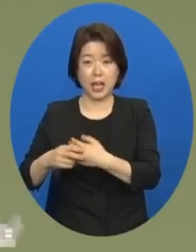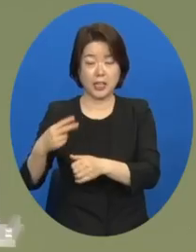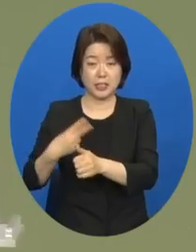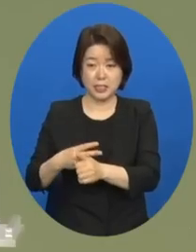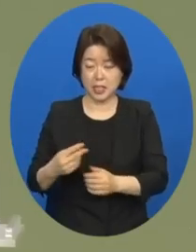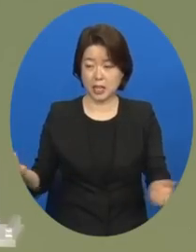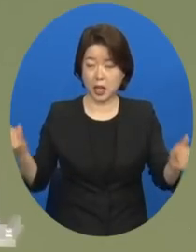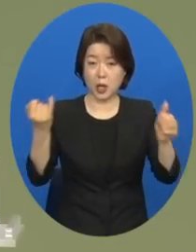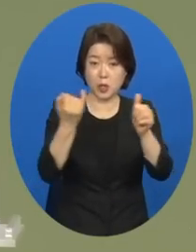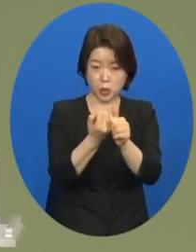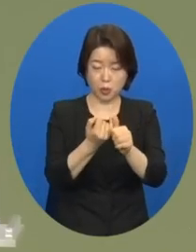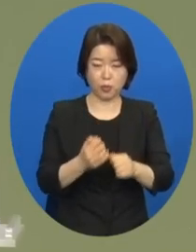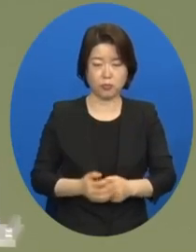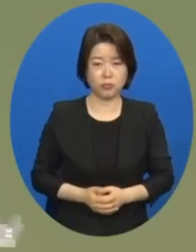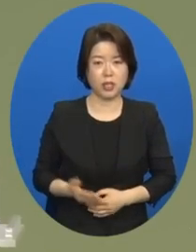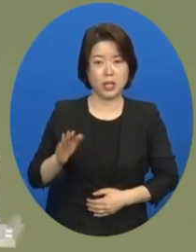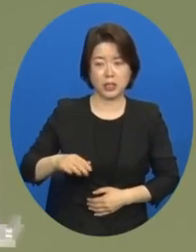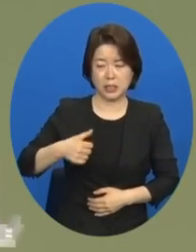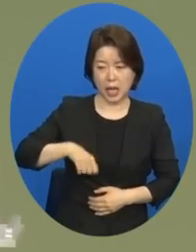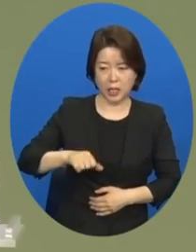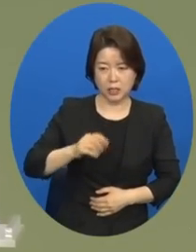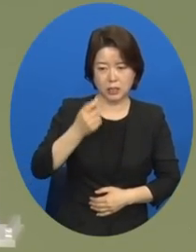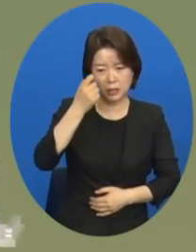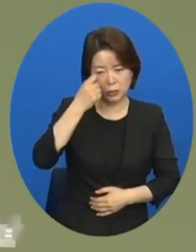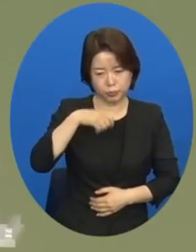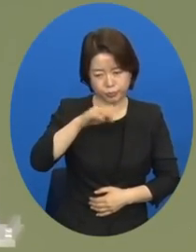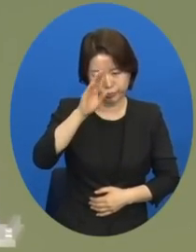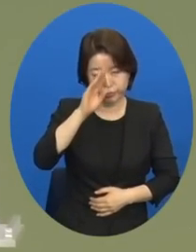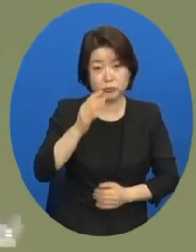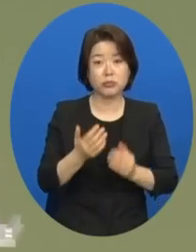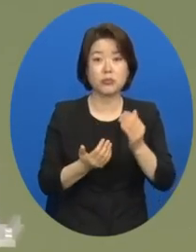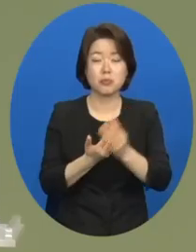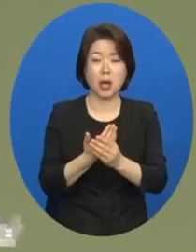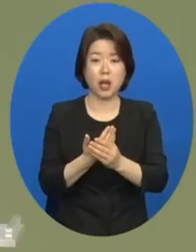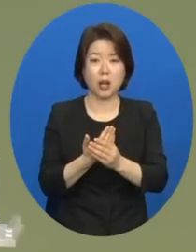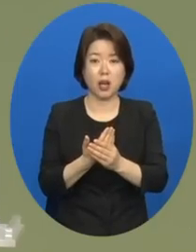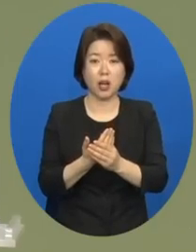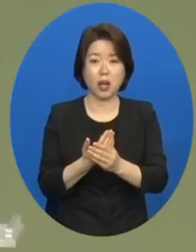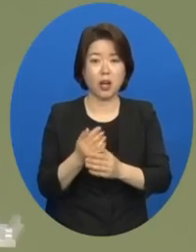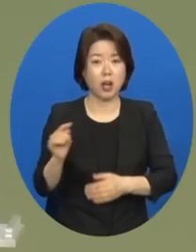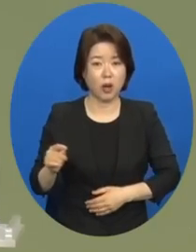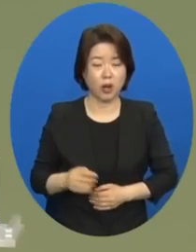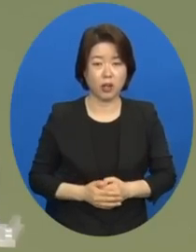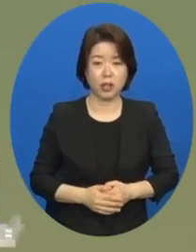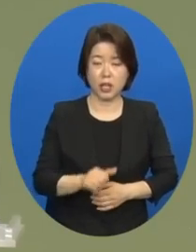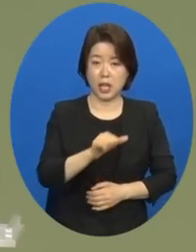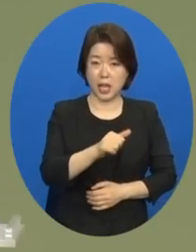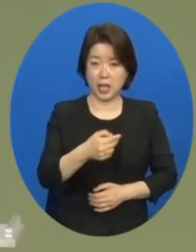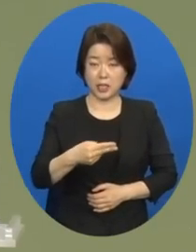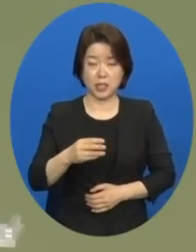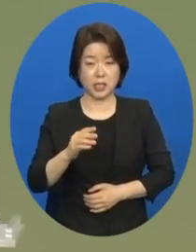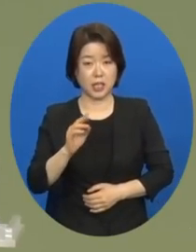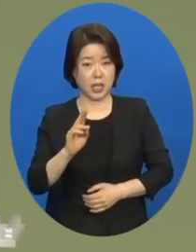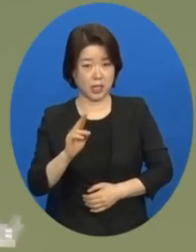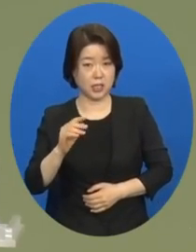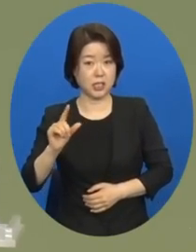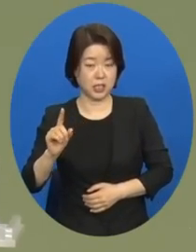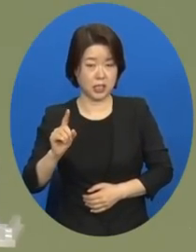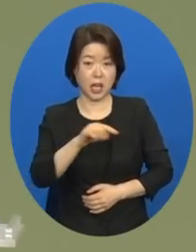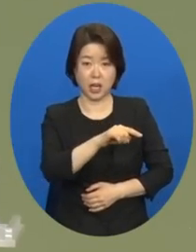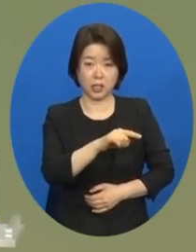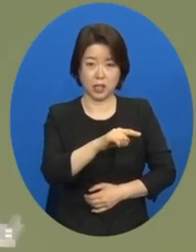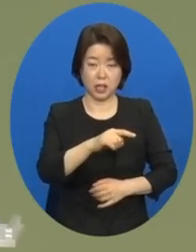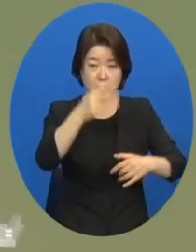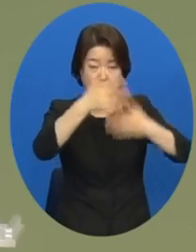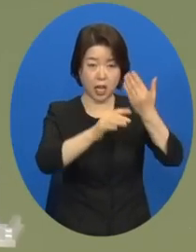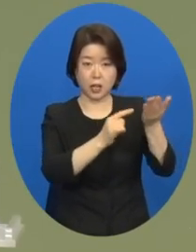아들이 우울증이라고 하셨어요 우리 아까 adhd 우리 엄마